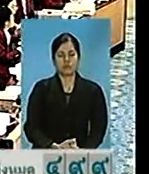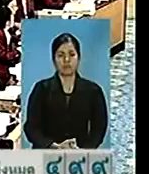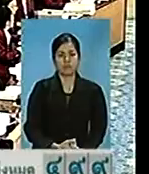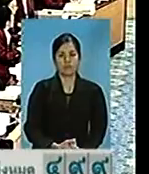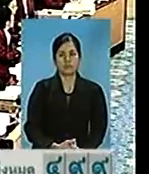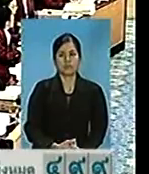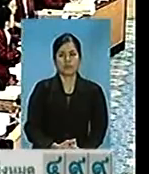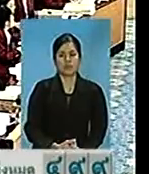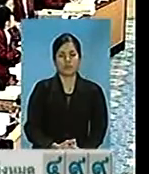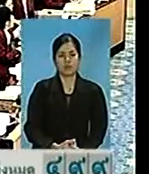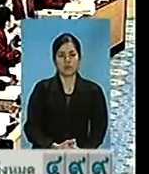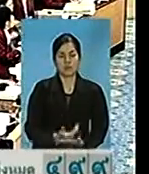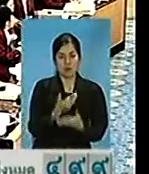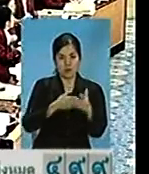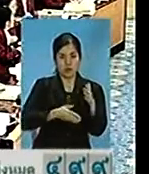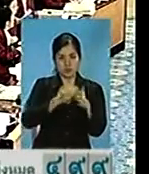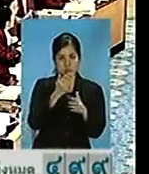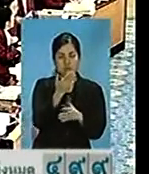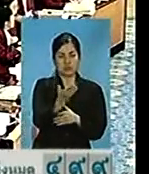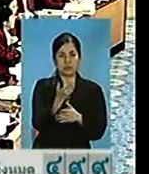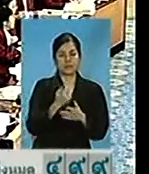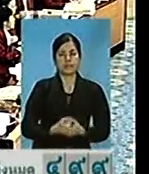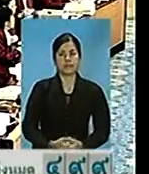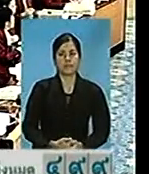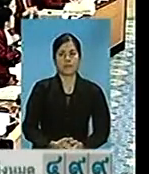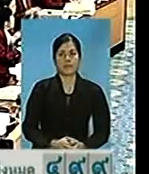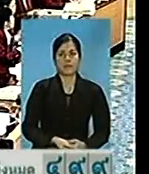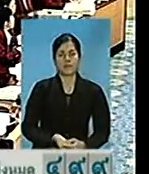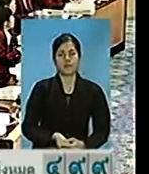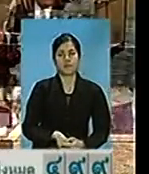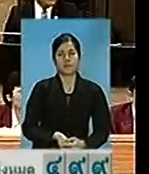ผ่านนะครับพออธิบายแล้วเมื่อกี้เจอนะเจอ